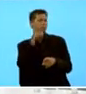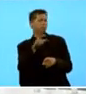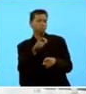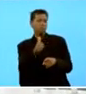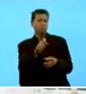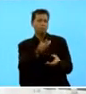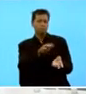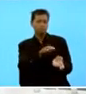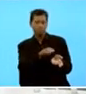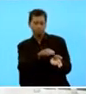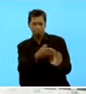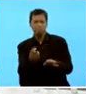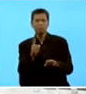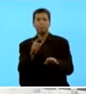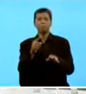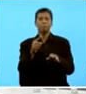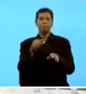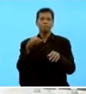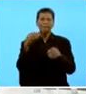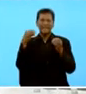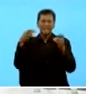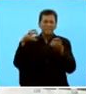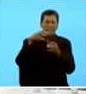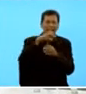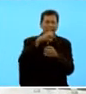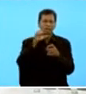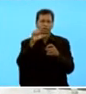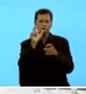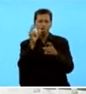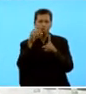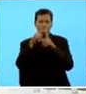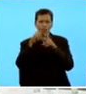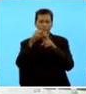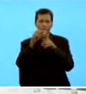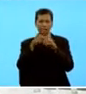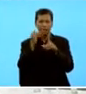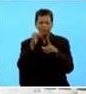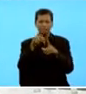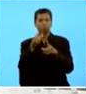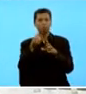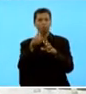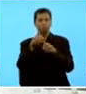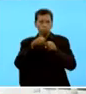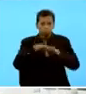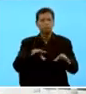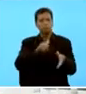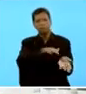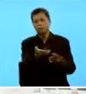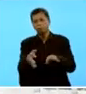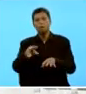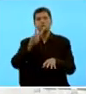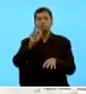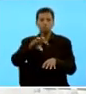yang disebabkan oleh bakteri Corynebacterium diphtherin ini telah memakan puluhan korban jiwa setidaknya di 20